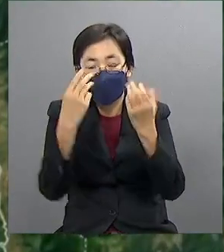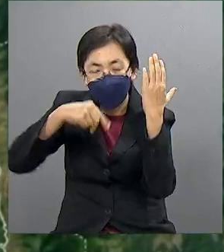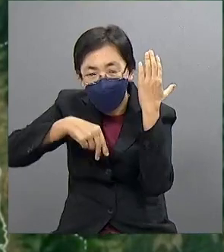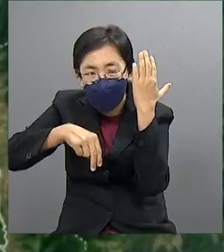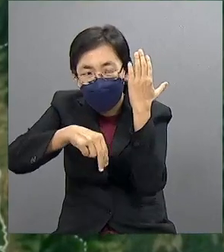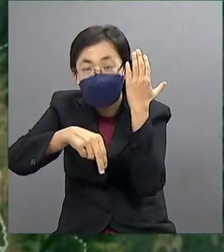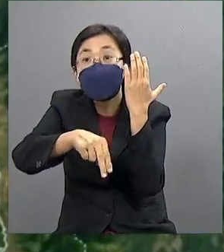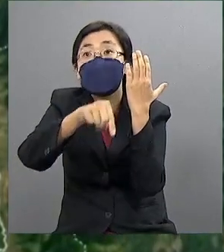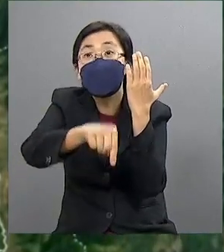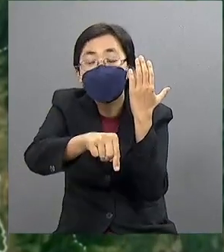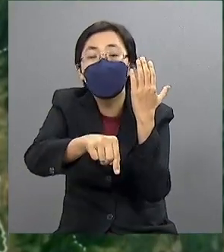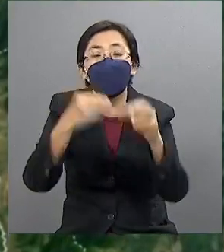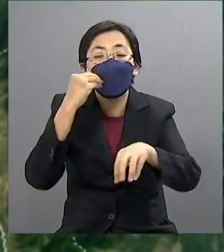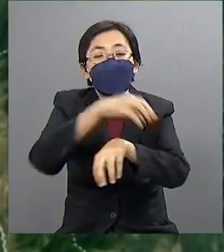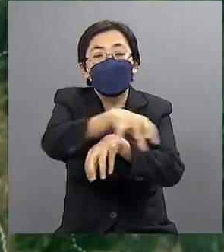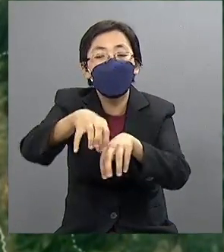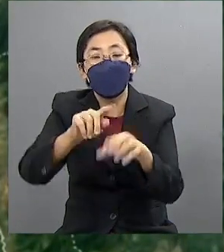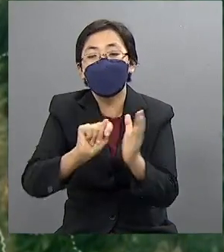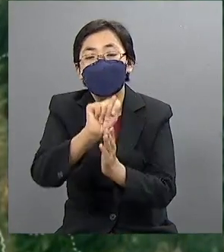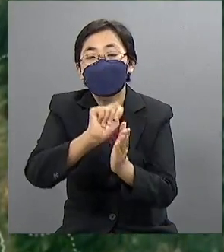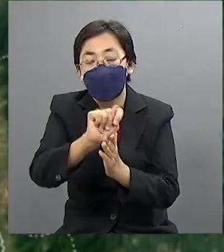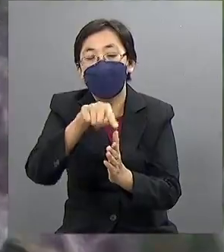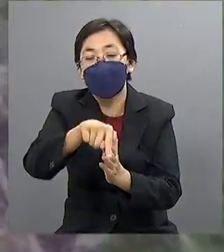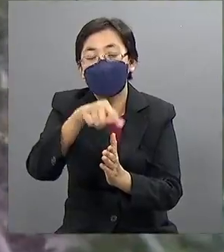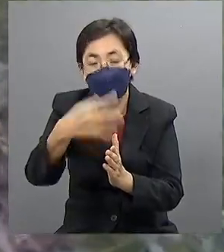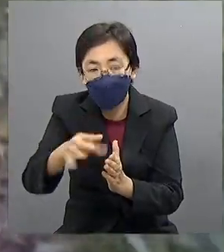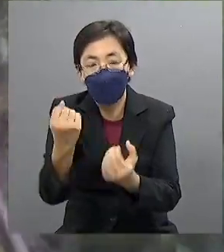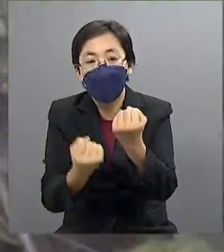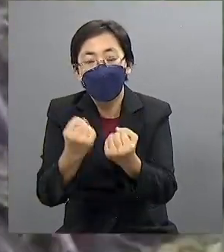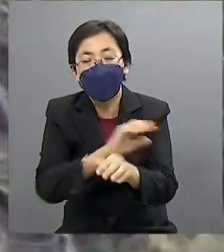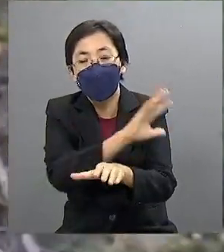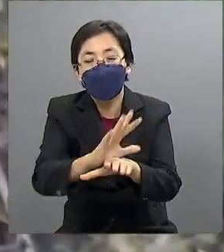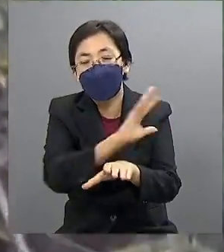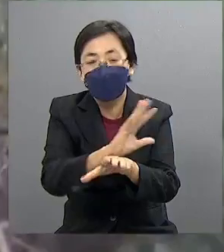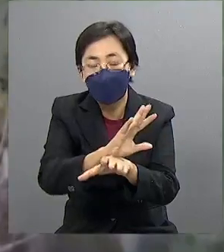สังกะสีอำเภอวังเจ้าจังหวัดตากจากนั้นจะมีรถมารับ